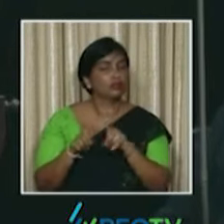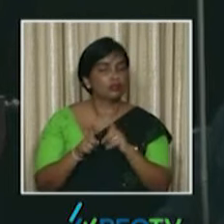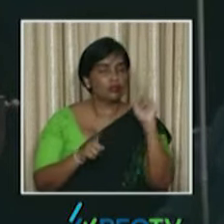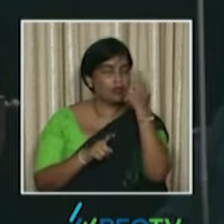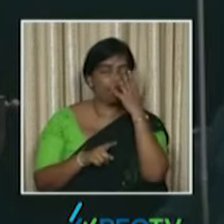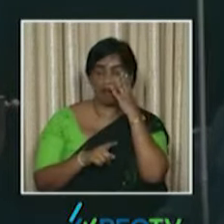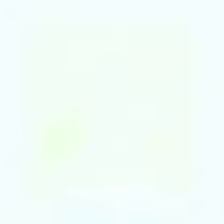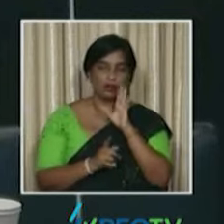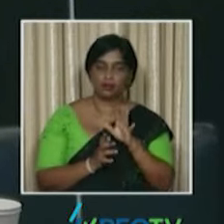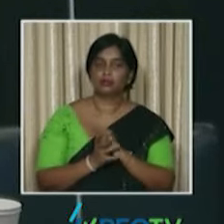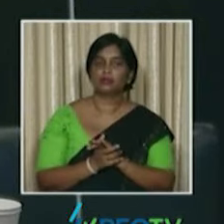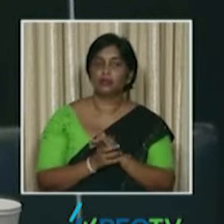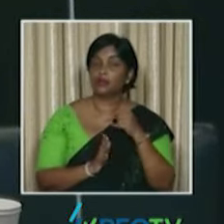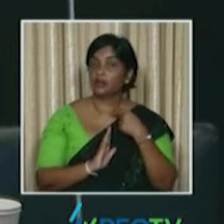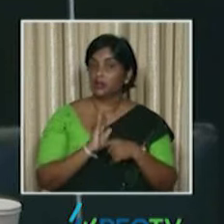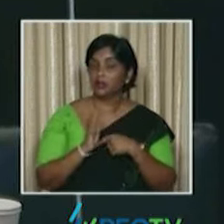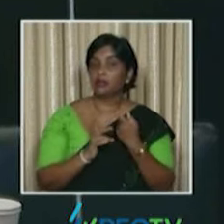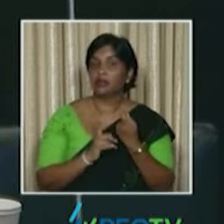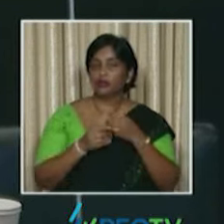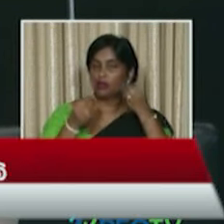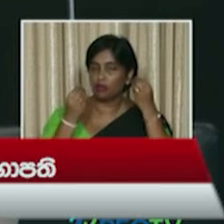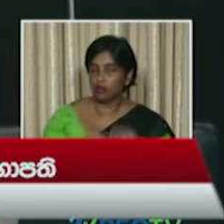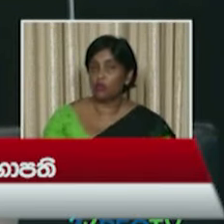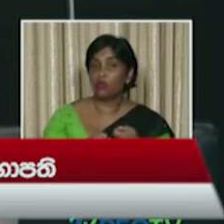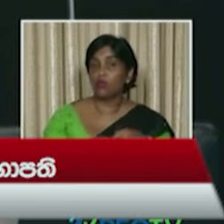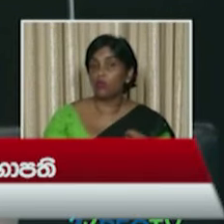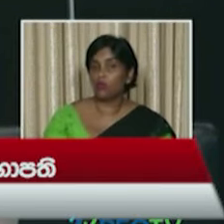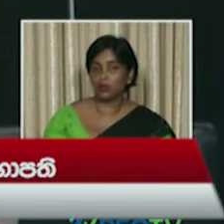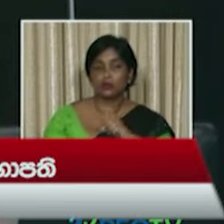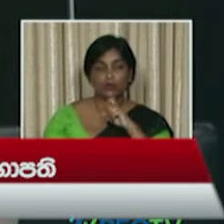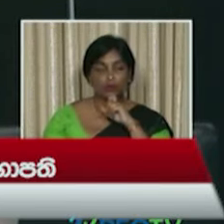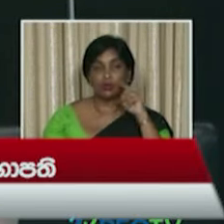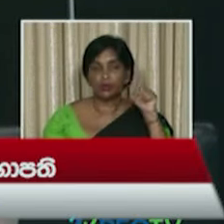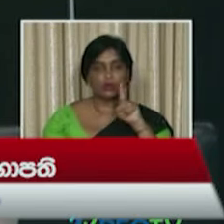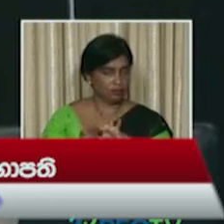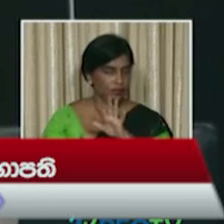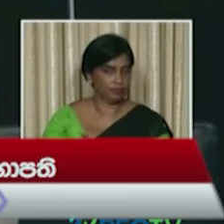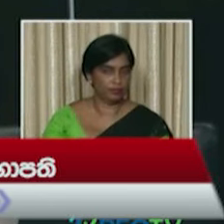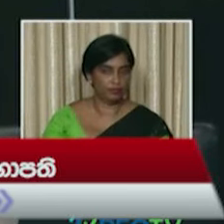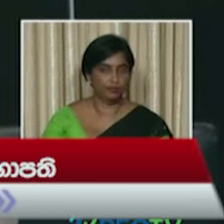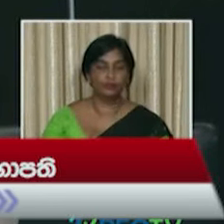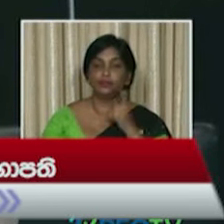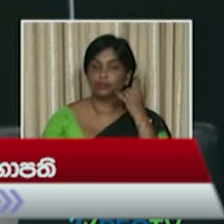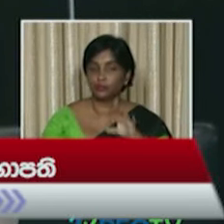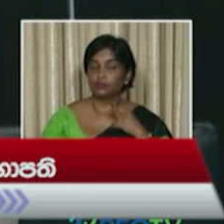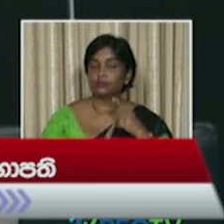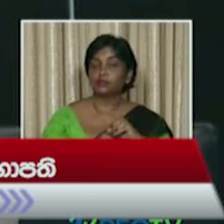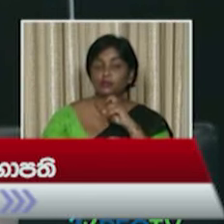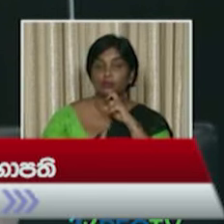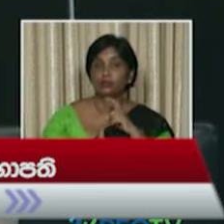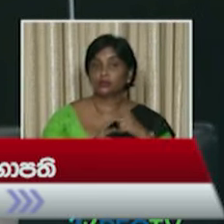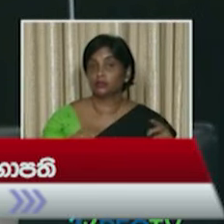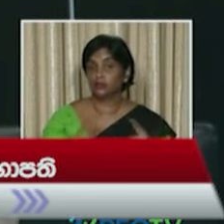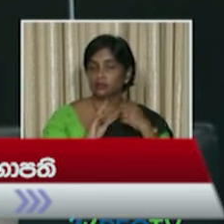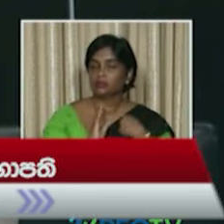කාටවත් අමතක කරන්නට බෑ. මේ රටේ ආර්ථික විනාශකලේ කවුද කියන එක ශ්‍රේෂ්ඨාධිකරණයේ තීන්දුව කළා තිබෙනවා. ඒක නිසා ශ්‍රේෂ්ඨාධිකරණයට අපි